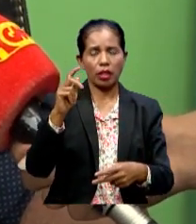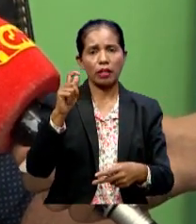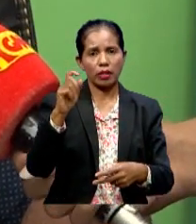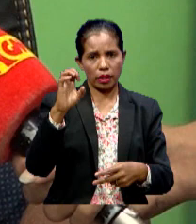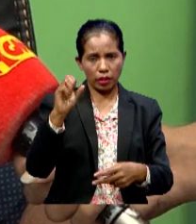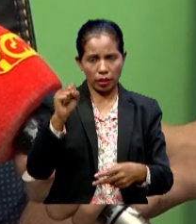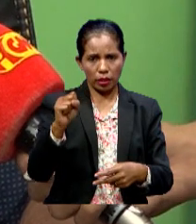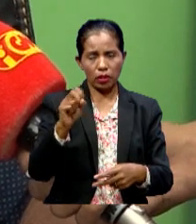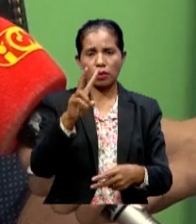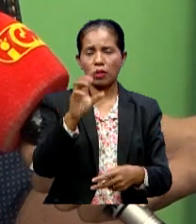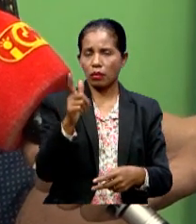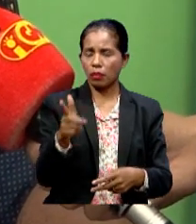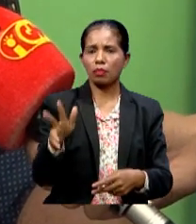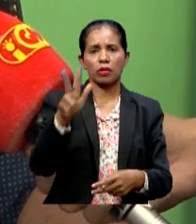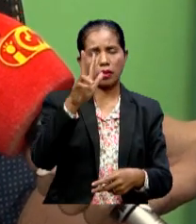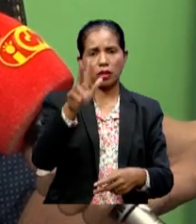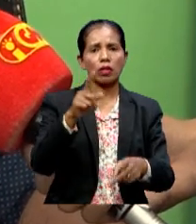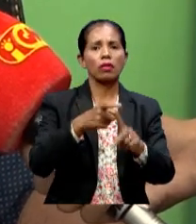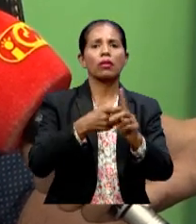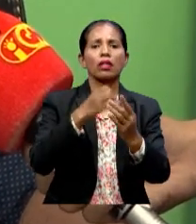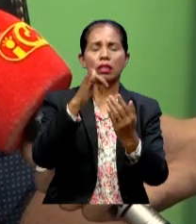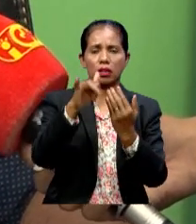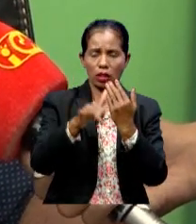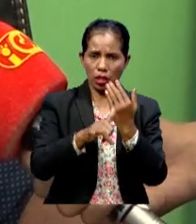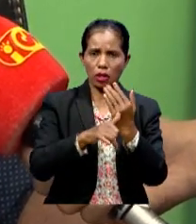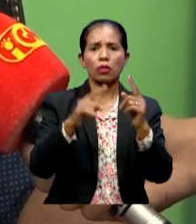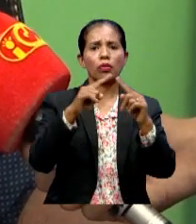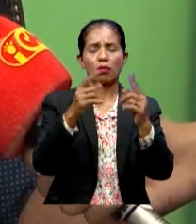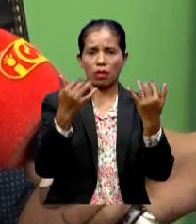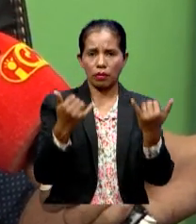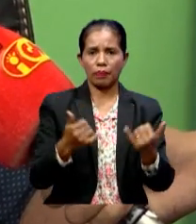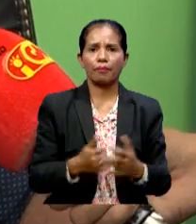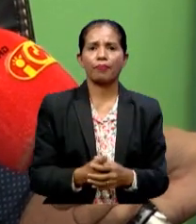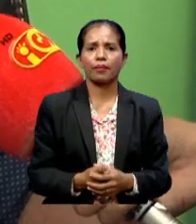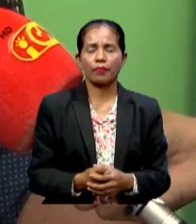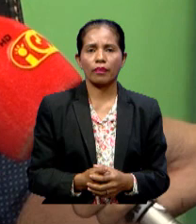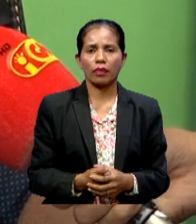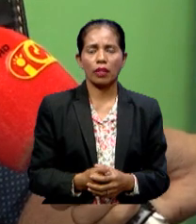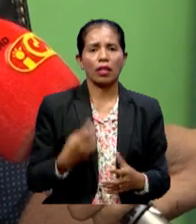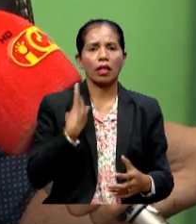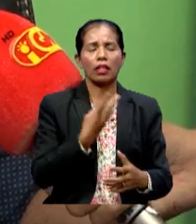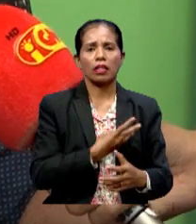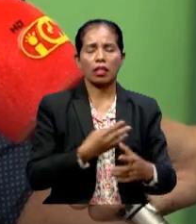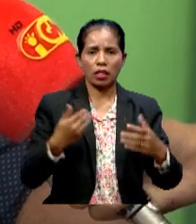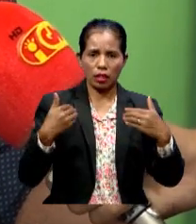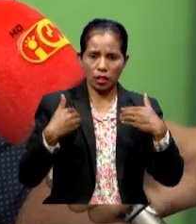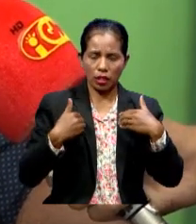nene usi inisiu fulan janeiro ate agora nene ita ia total ne